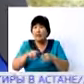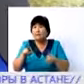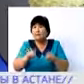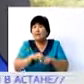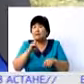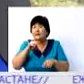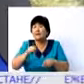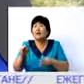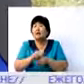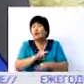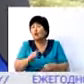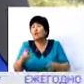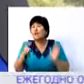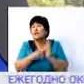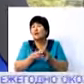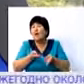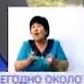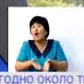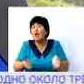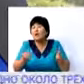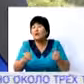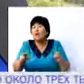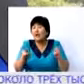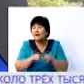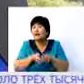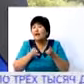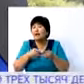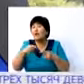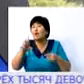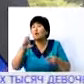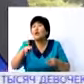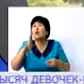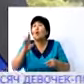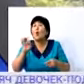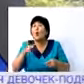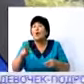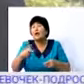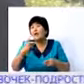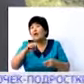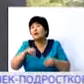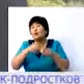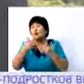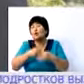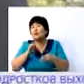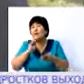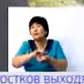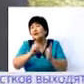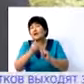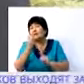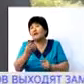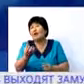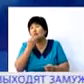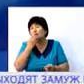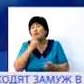ведется текущий ремонт семи котлов, а также автономных котельных и котельной Белькуле. На газотурбинные установки будут заменены два